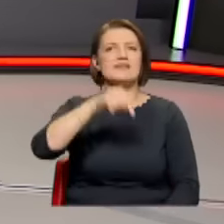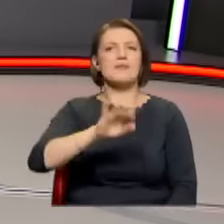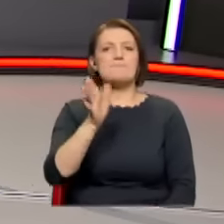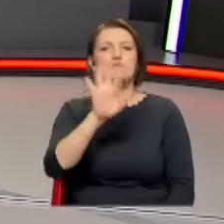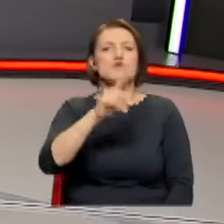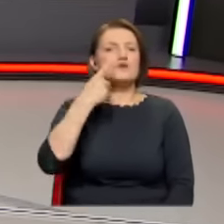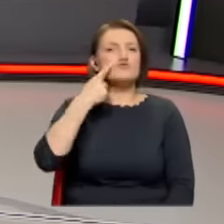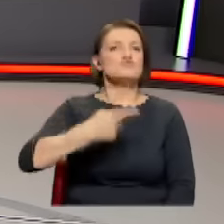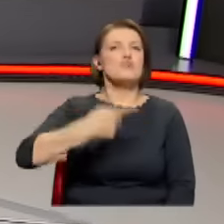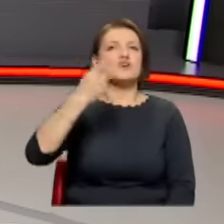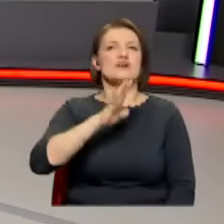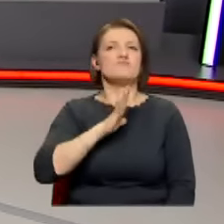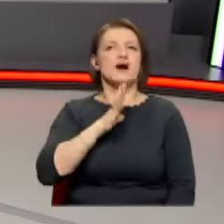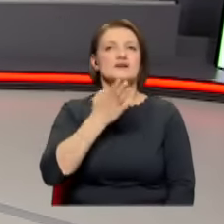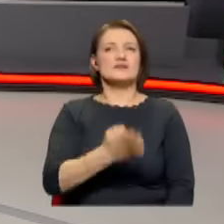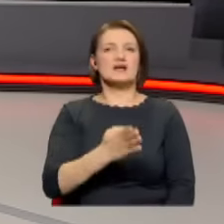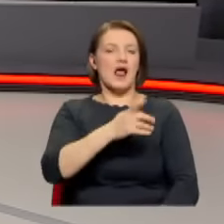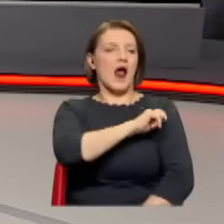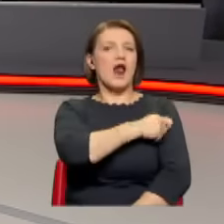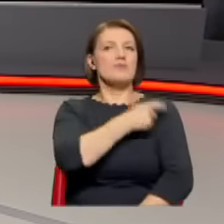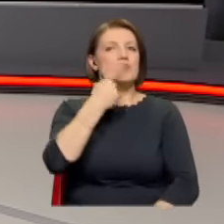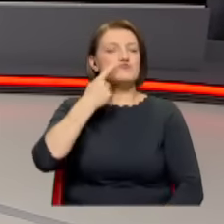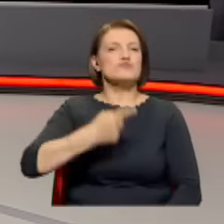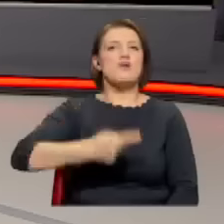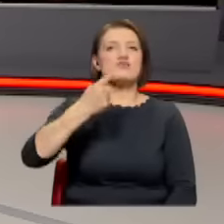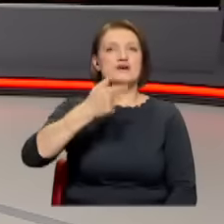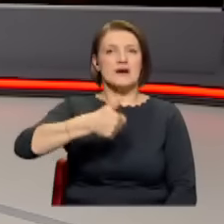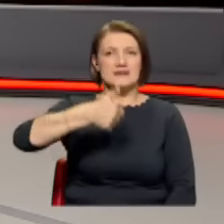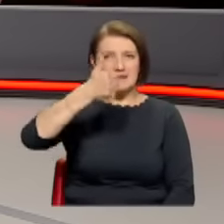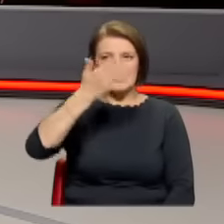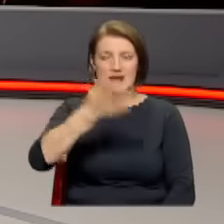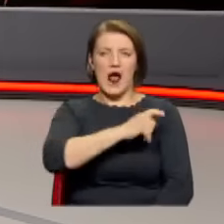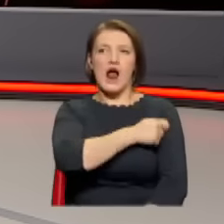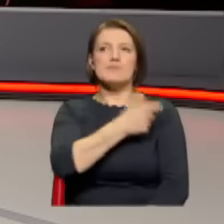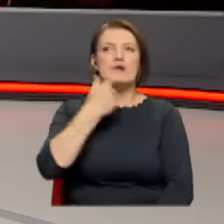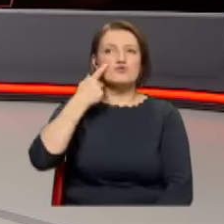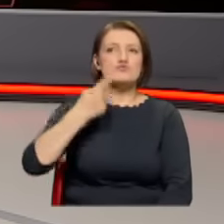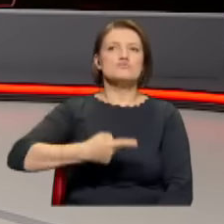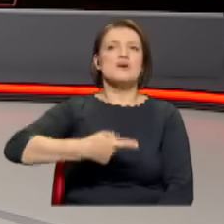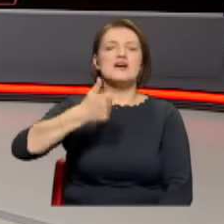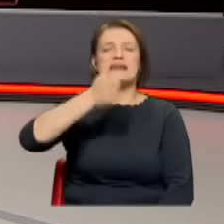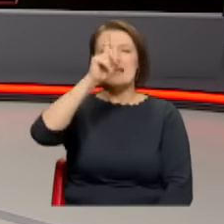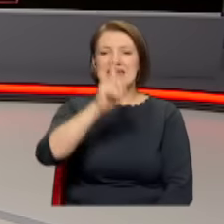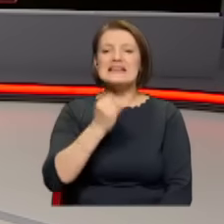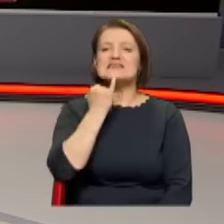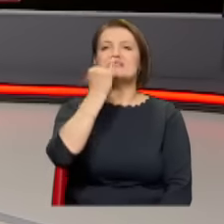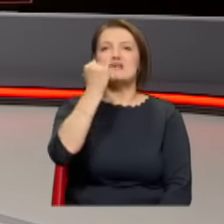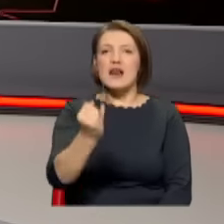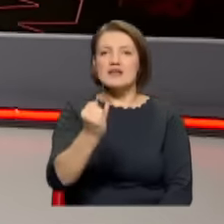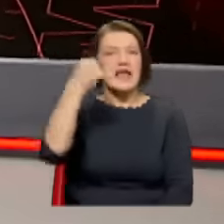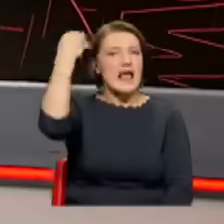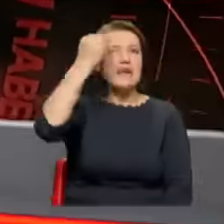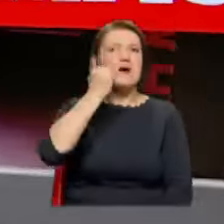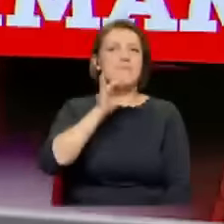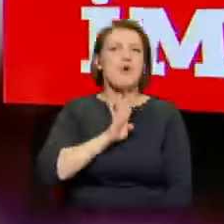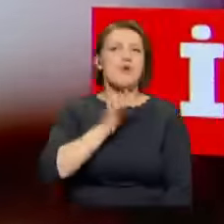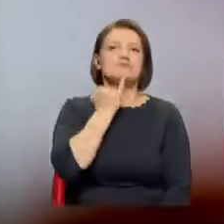başka cumhurbaşkanı vardı. Almanya Cumhurbaşkanı ve Almanya Cumhurbaşkanı'ndan ilk ziyaret İmamoğlu'na.